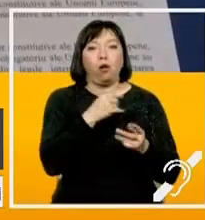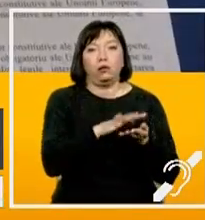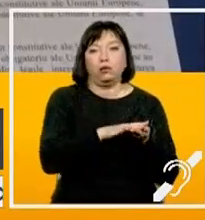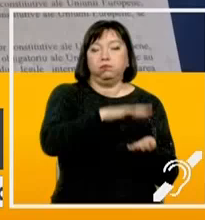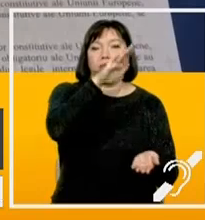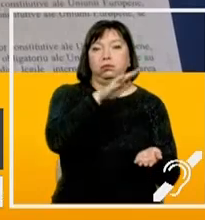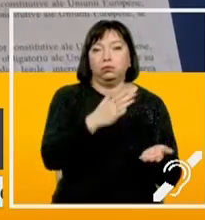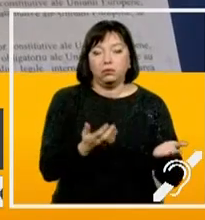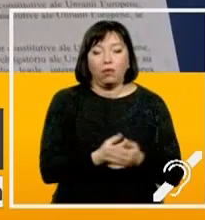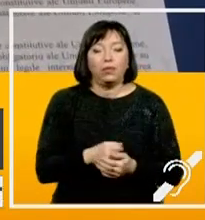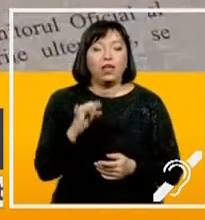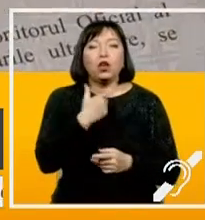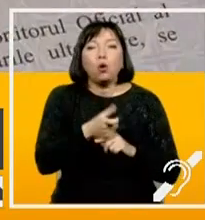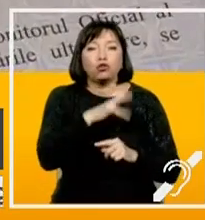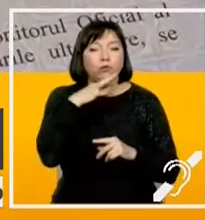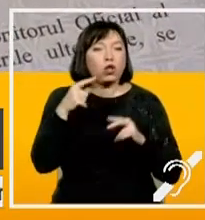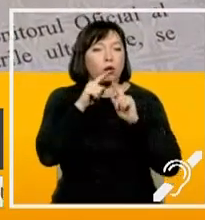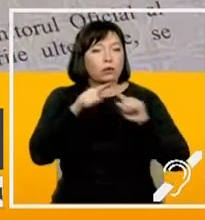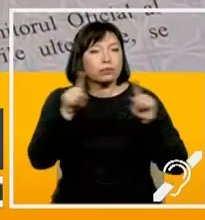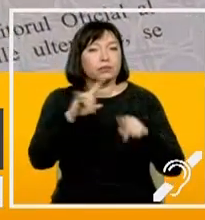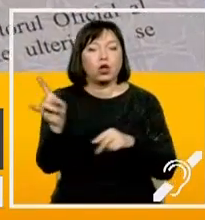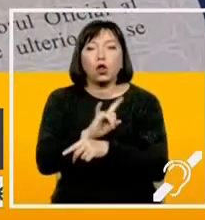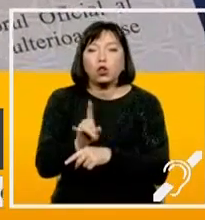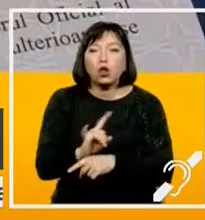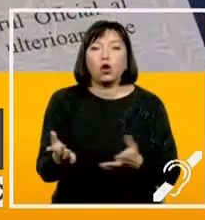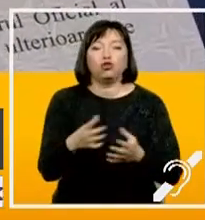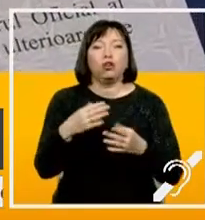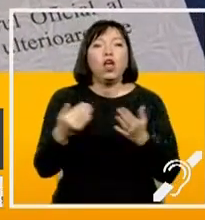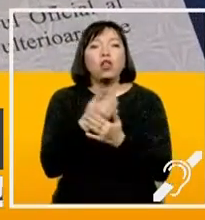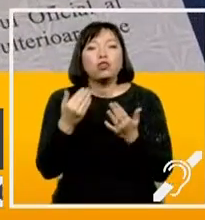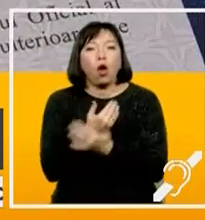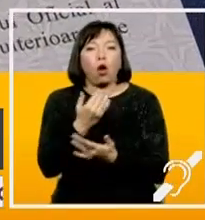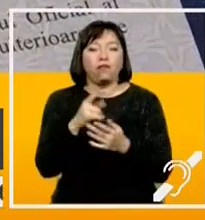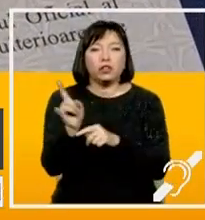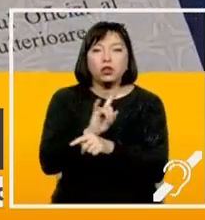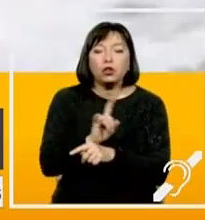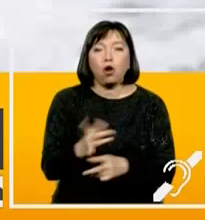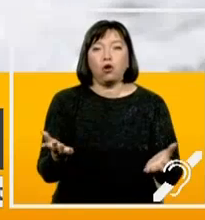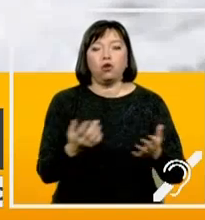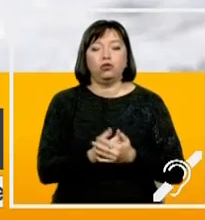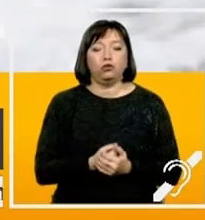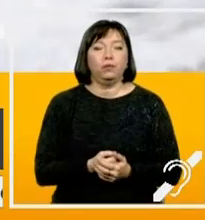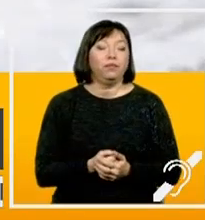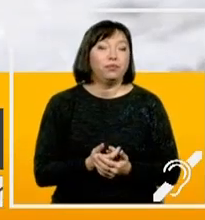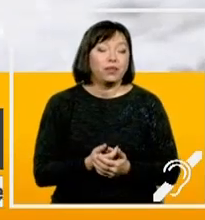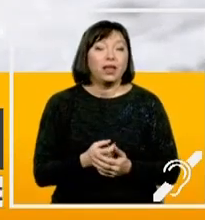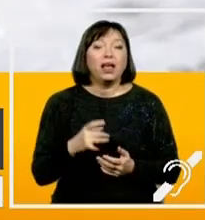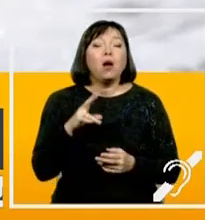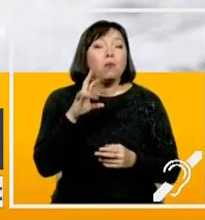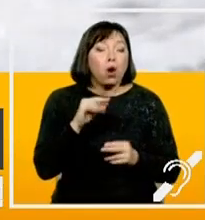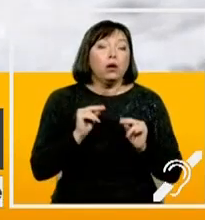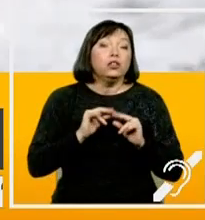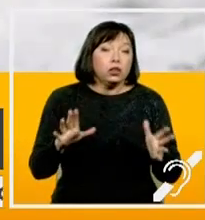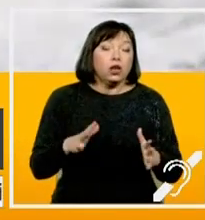poluarea spațiului informațional din Republica Moldova cu acest torent de știri false și de teorii ale conspirației. Din